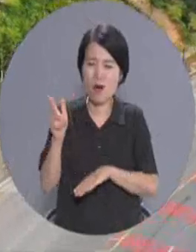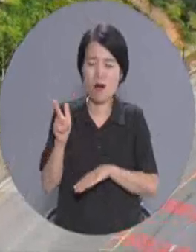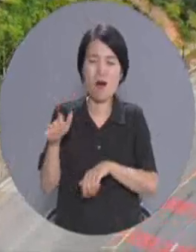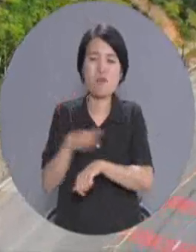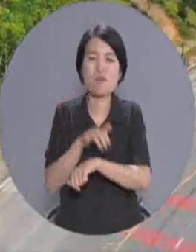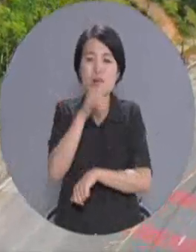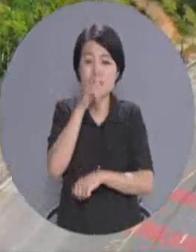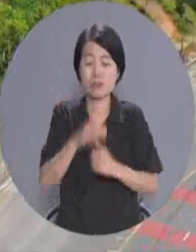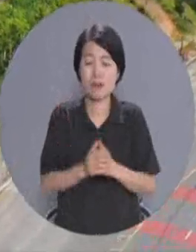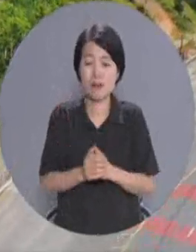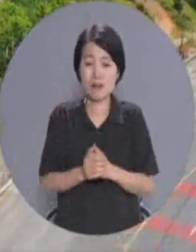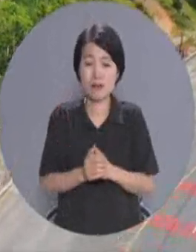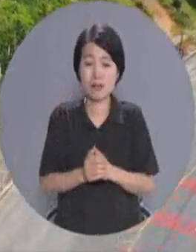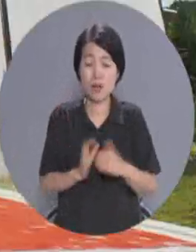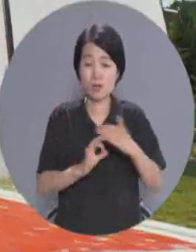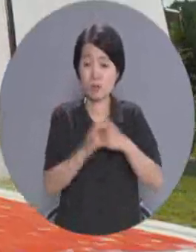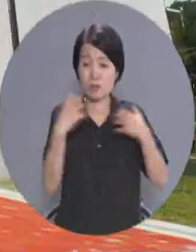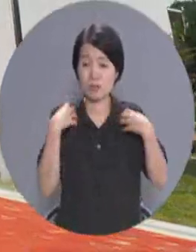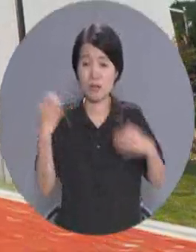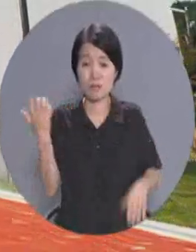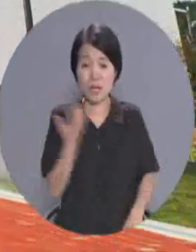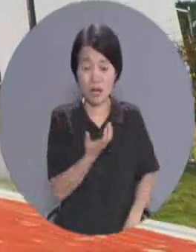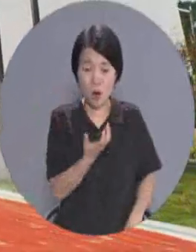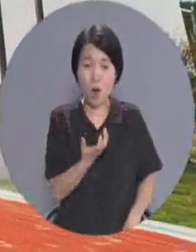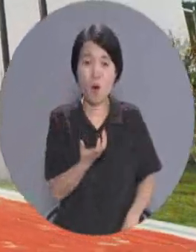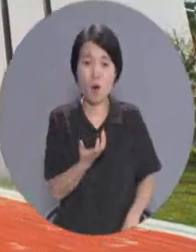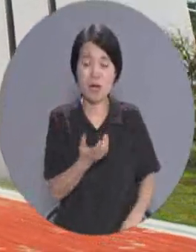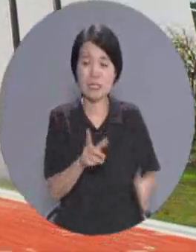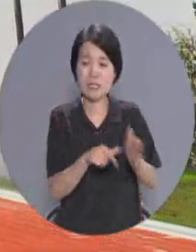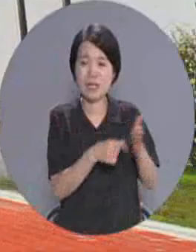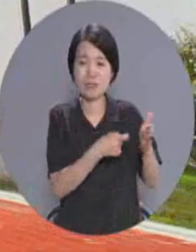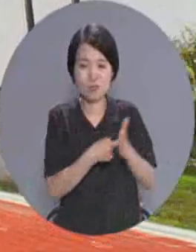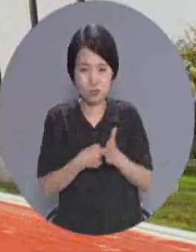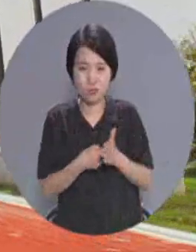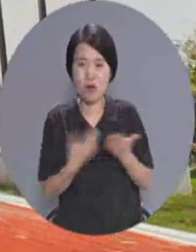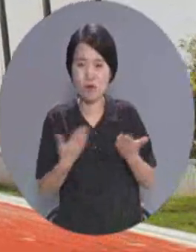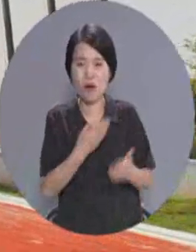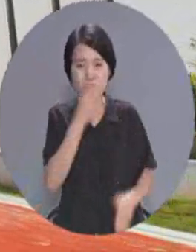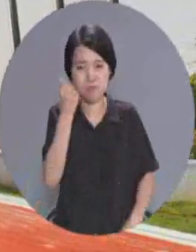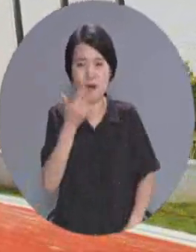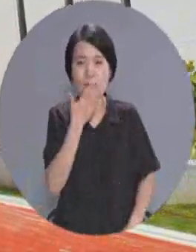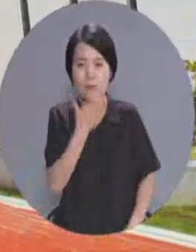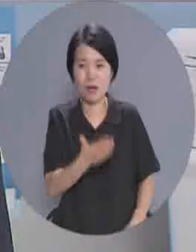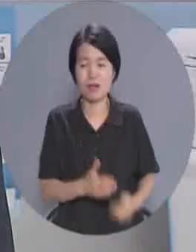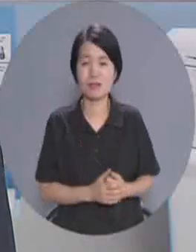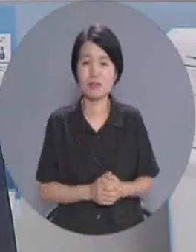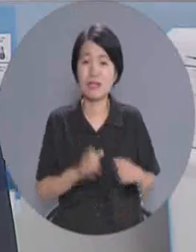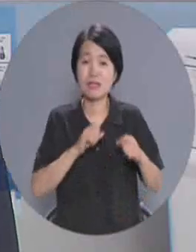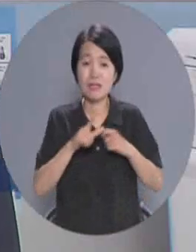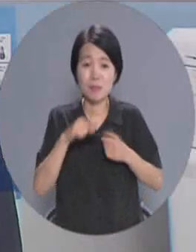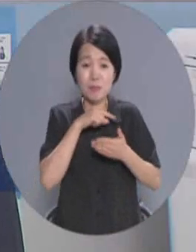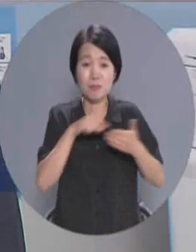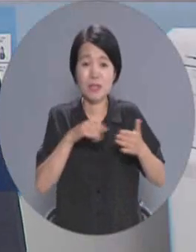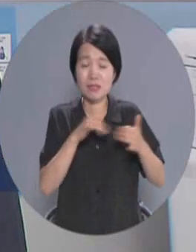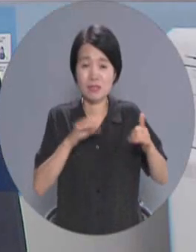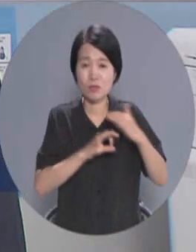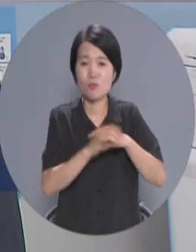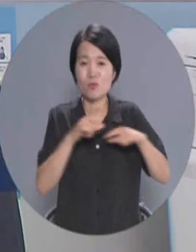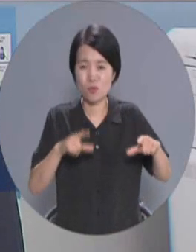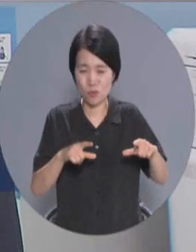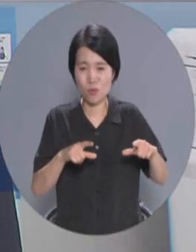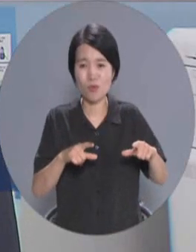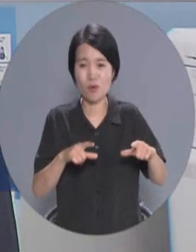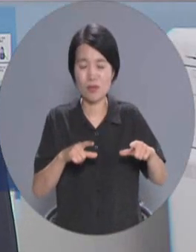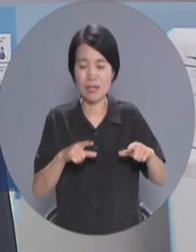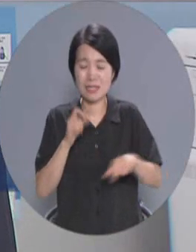이전으로 이동 시간이 확 줄면서 업무 보기가 편해졌습니다. 대부분 그 유족들이 동부권으로